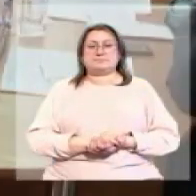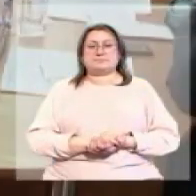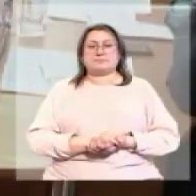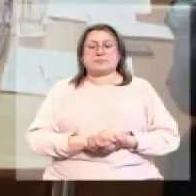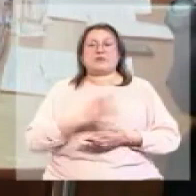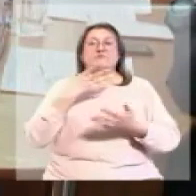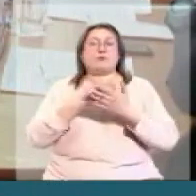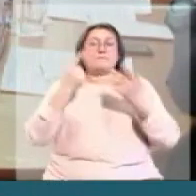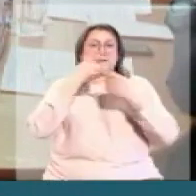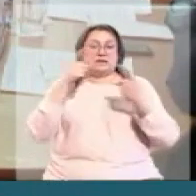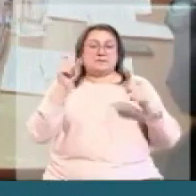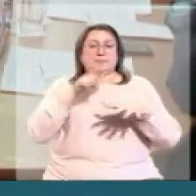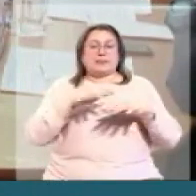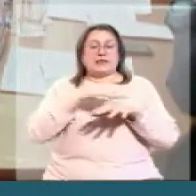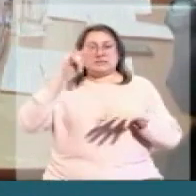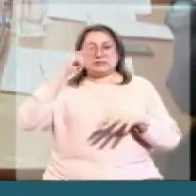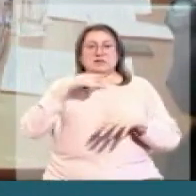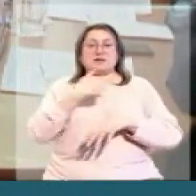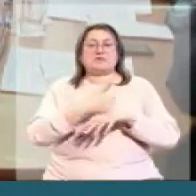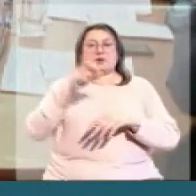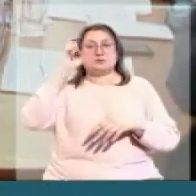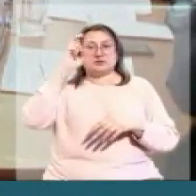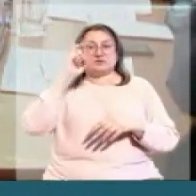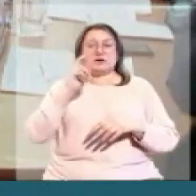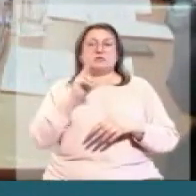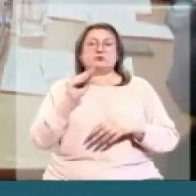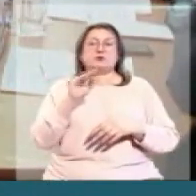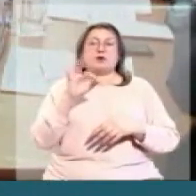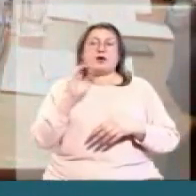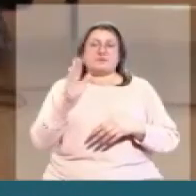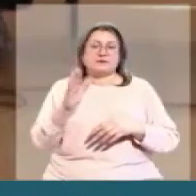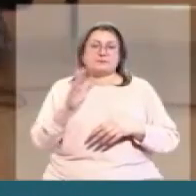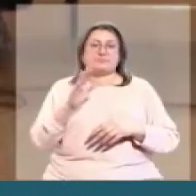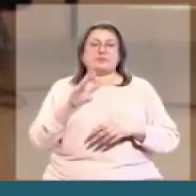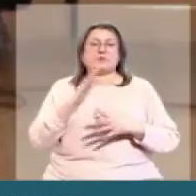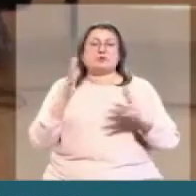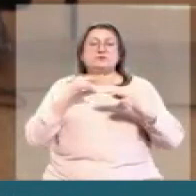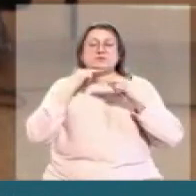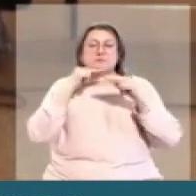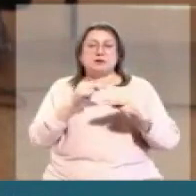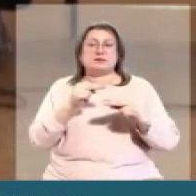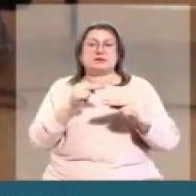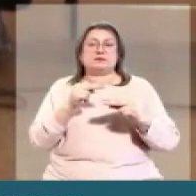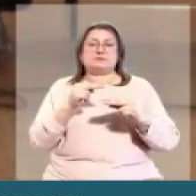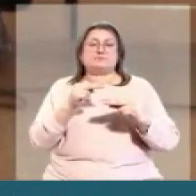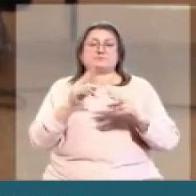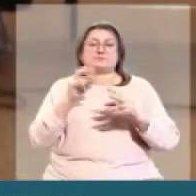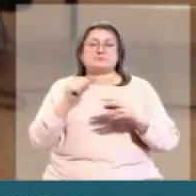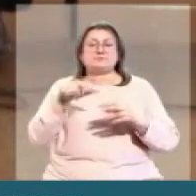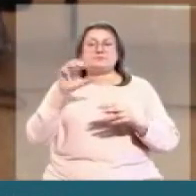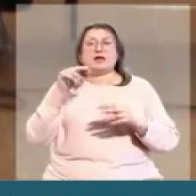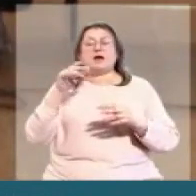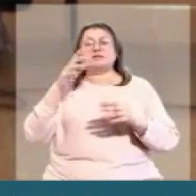В своем послании народу Казахстана глава государства Касым Жомарт Токаев акцентировал особое внимание на